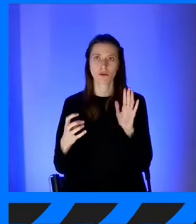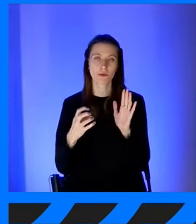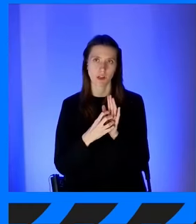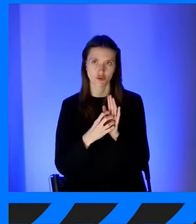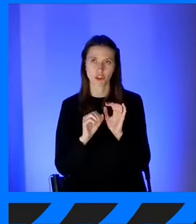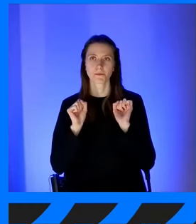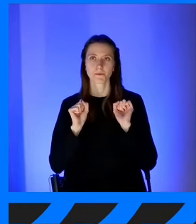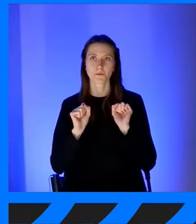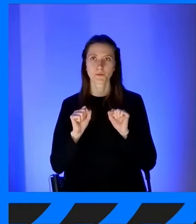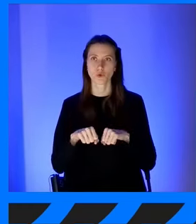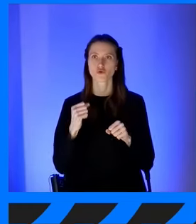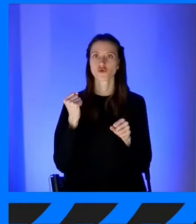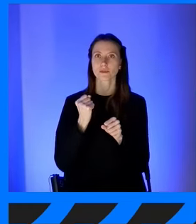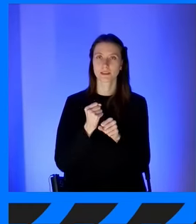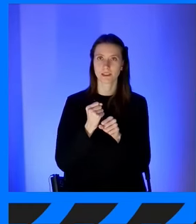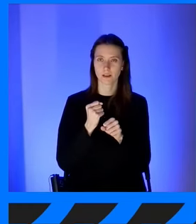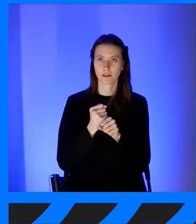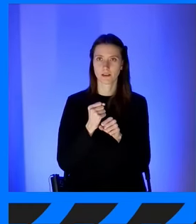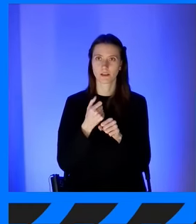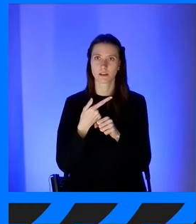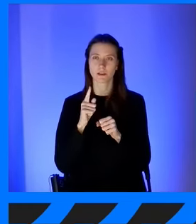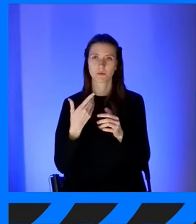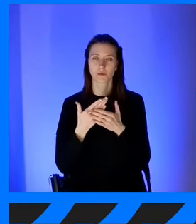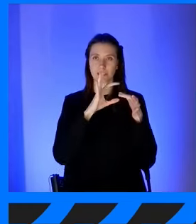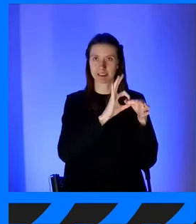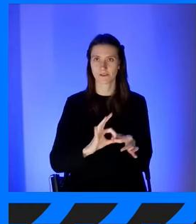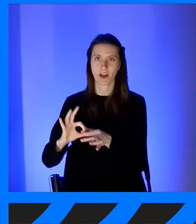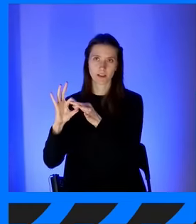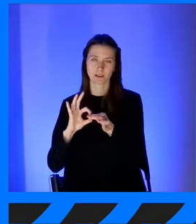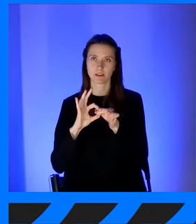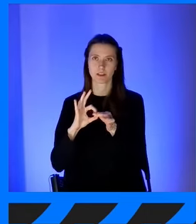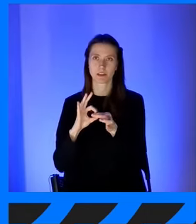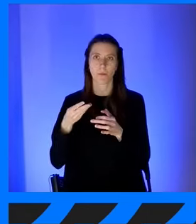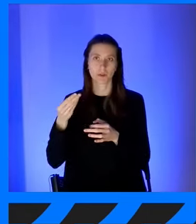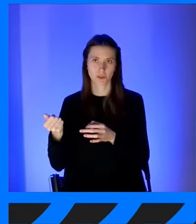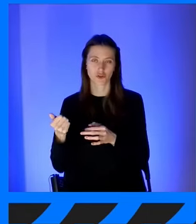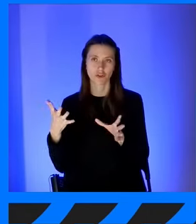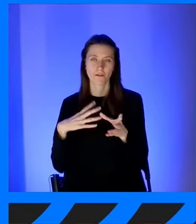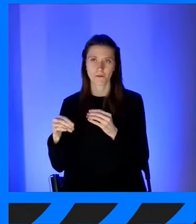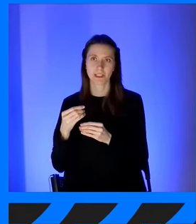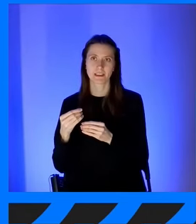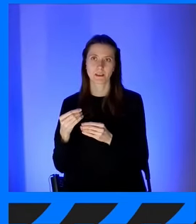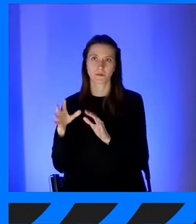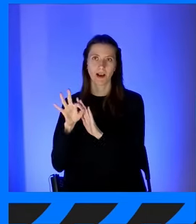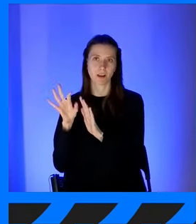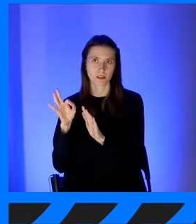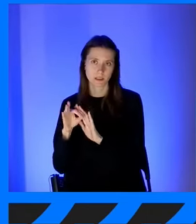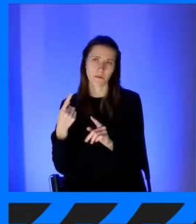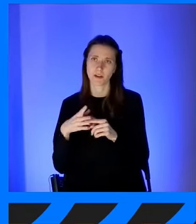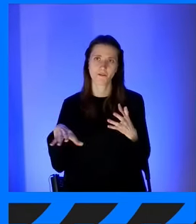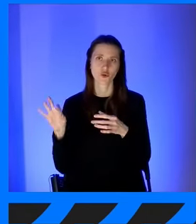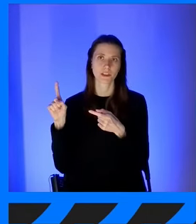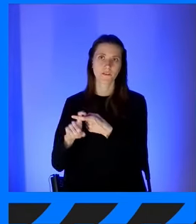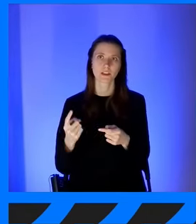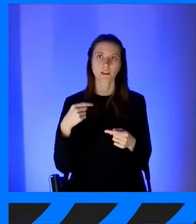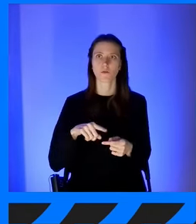можно делать in-app платежи с голосами. Ну, то есть все зависит уже от того, какое приложение ты создашь и какую